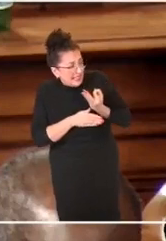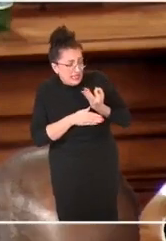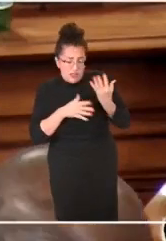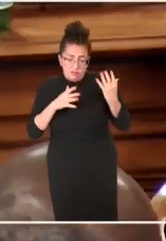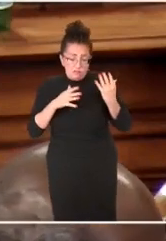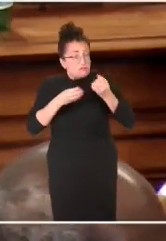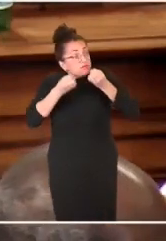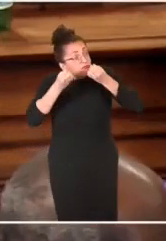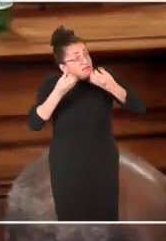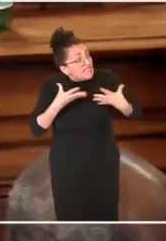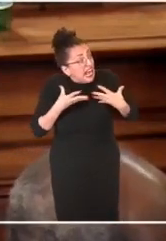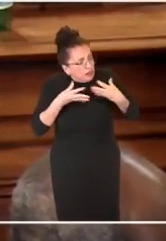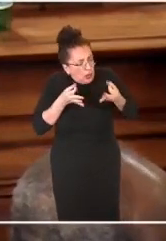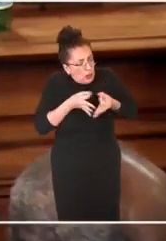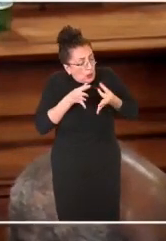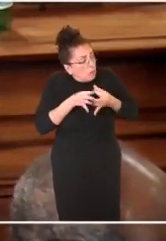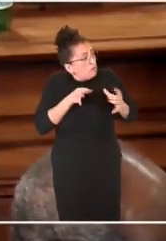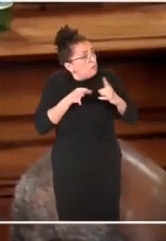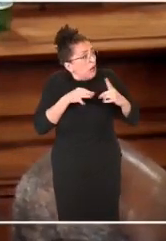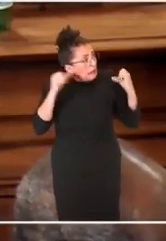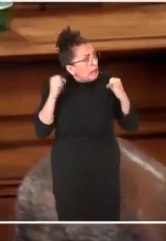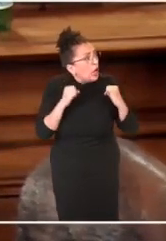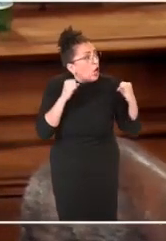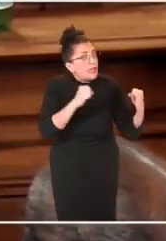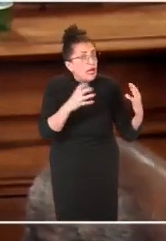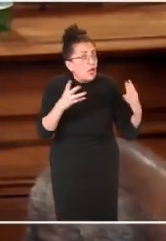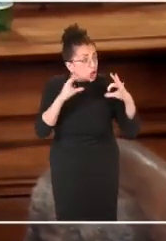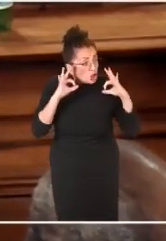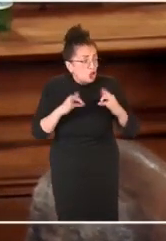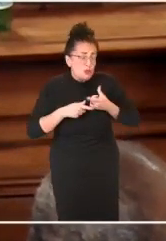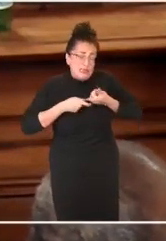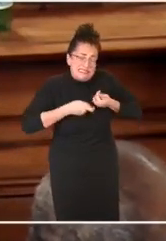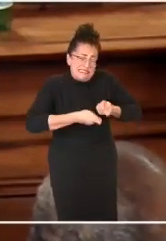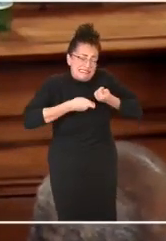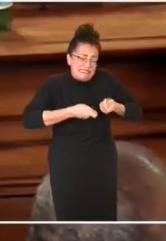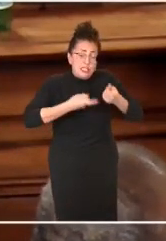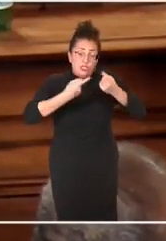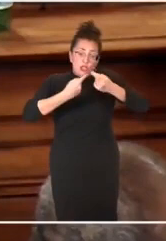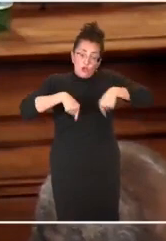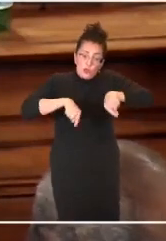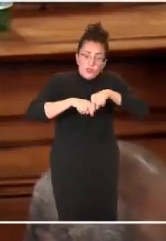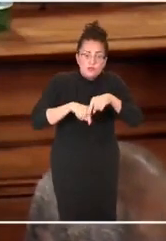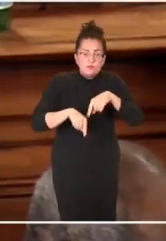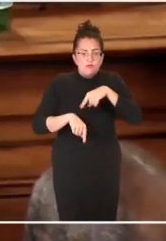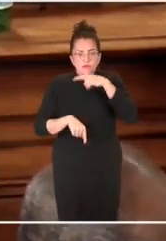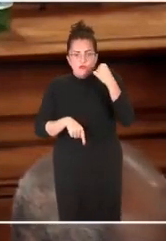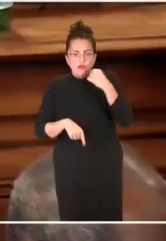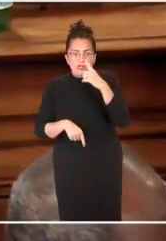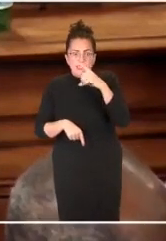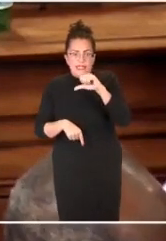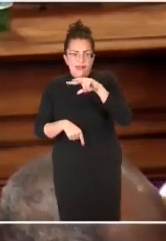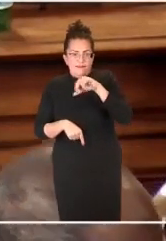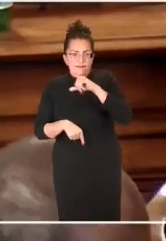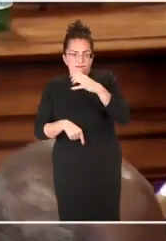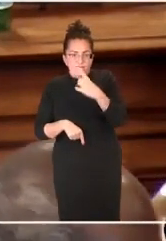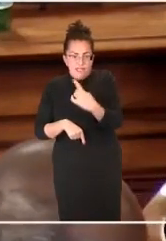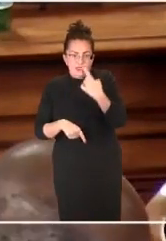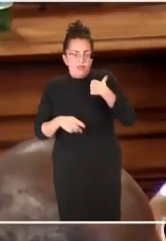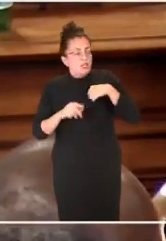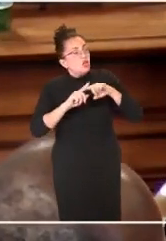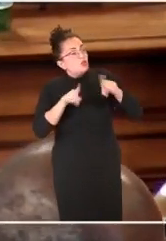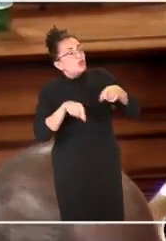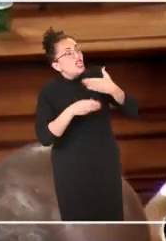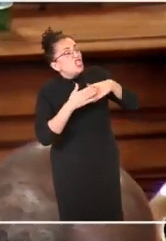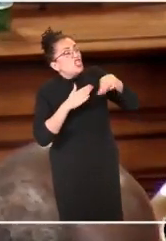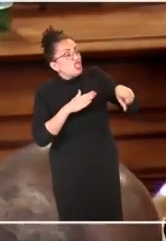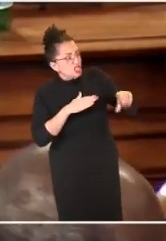vous le confesse. C'est pour ça que j'ai insisté pour qu'on ait des commissions avec Jean-Louis David qui examinent ces budgets-là. Et aujourd'hui,